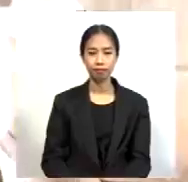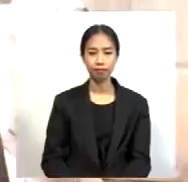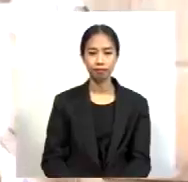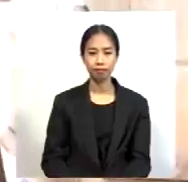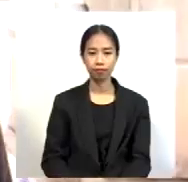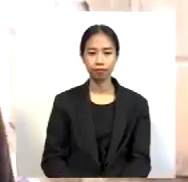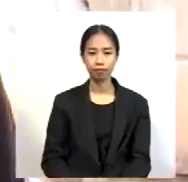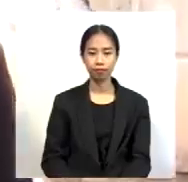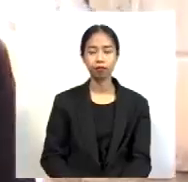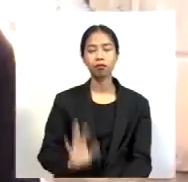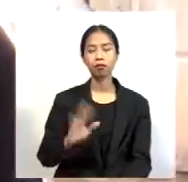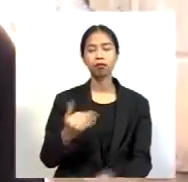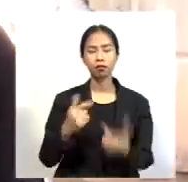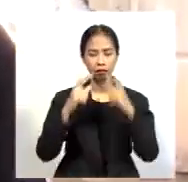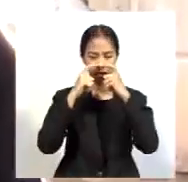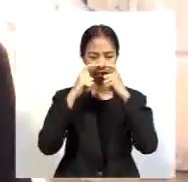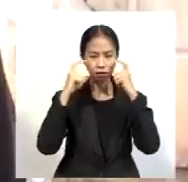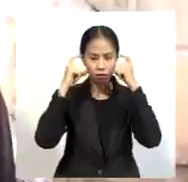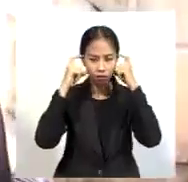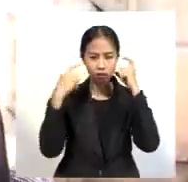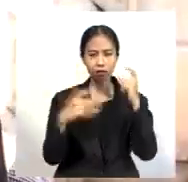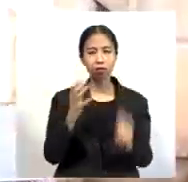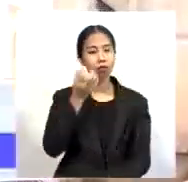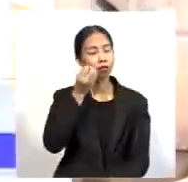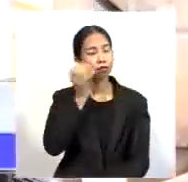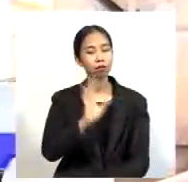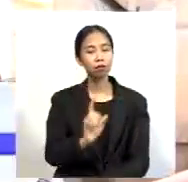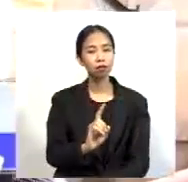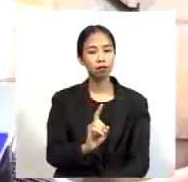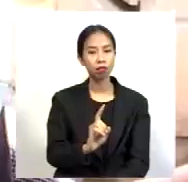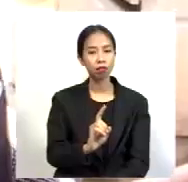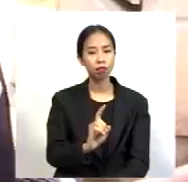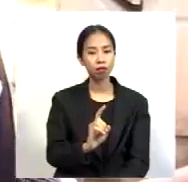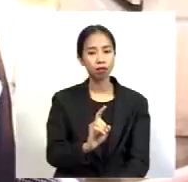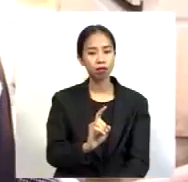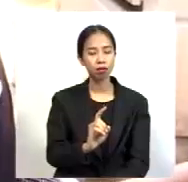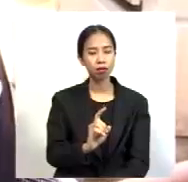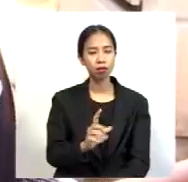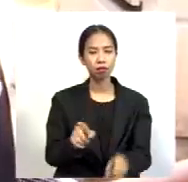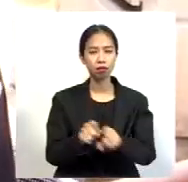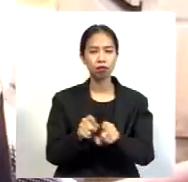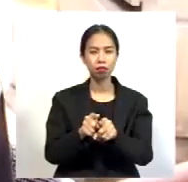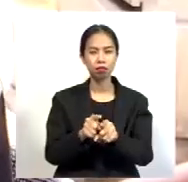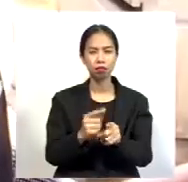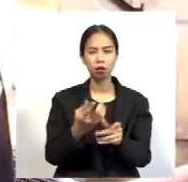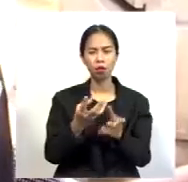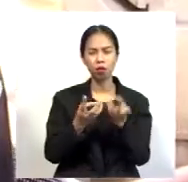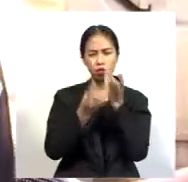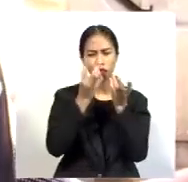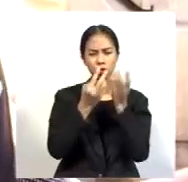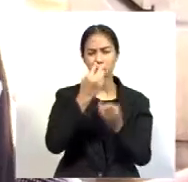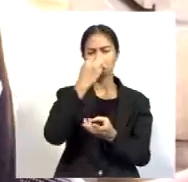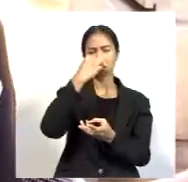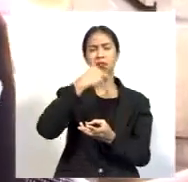สวมหน้ากากอนามัยพอกลับบ้านก็กลัวคอเพราะว่ามีความสุขฝุ่นมันอยู่ในคอเยอะค่